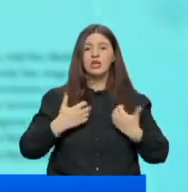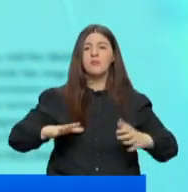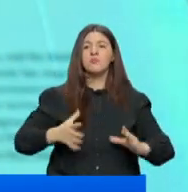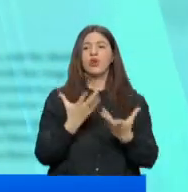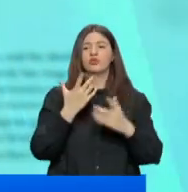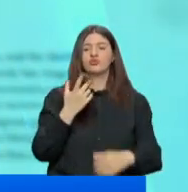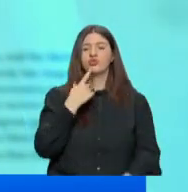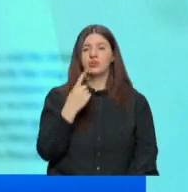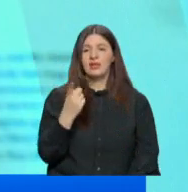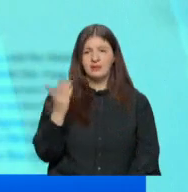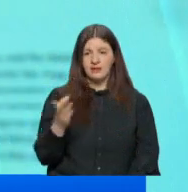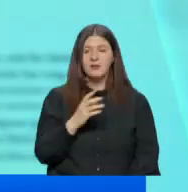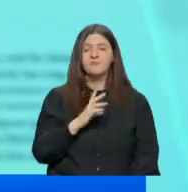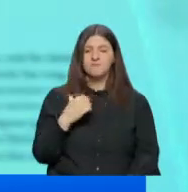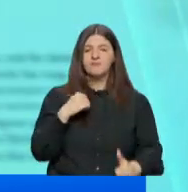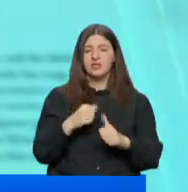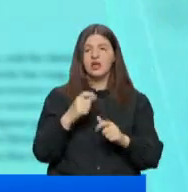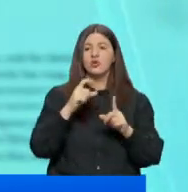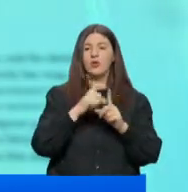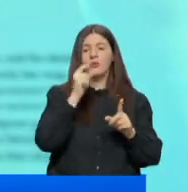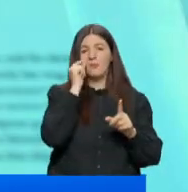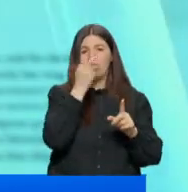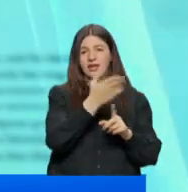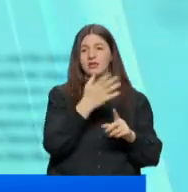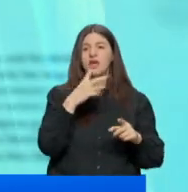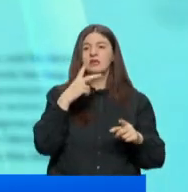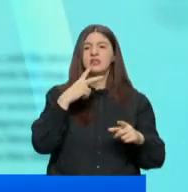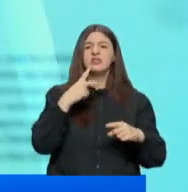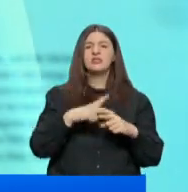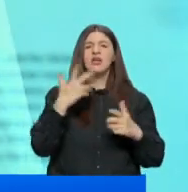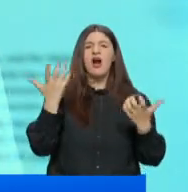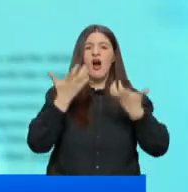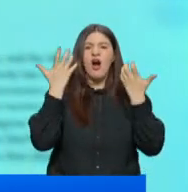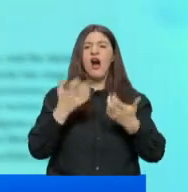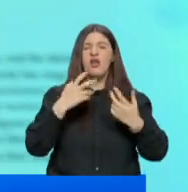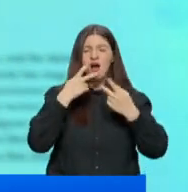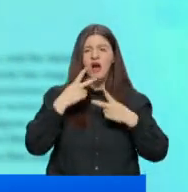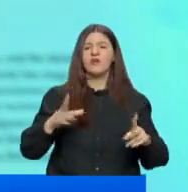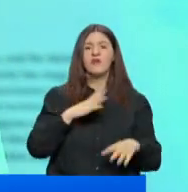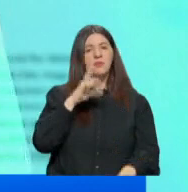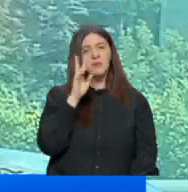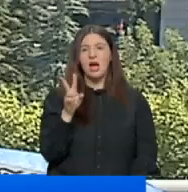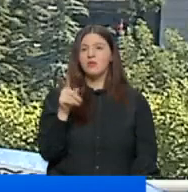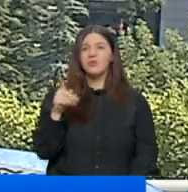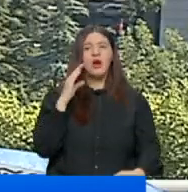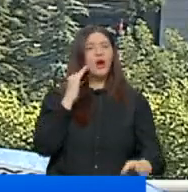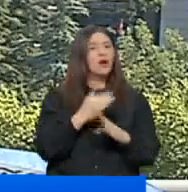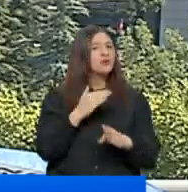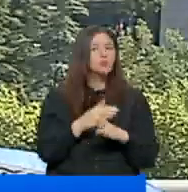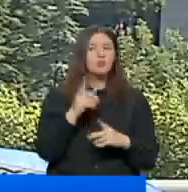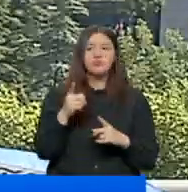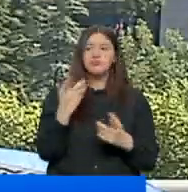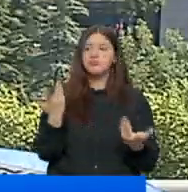sarsmıştır açıklaması geldi. Yine Doğu Perinçek'ten de zehir zemberek açıklamalar vardı. Bir bakalım bu anlaşmanın,